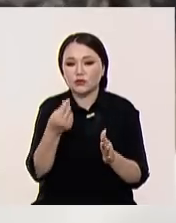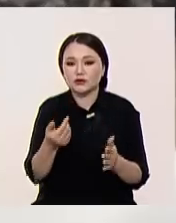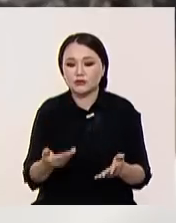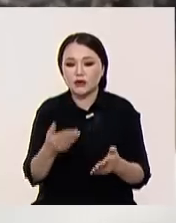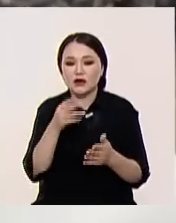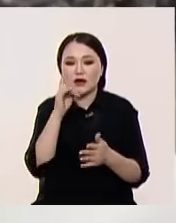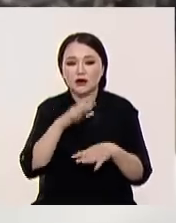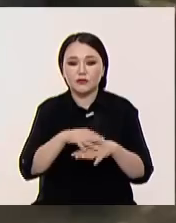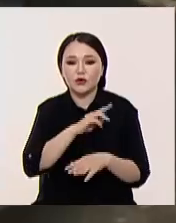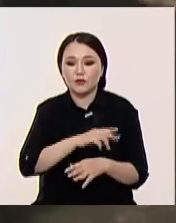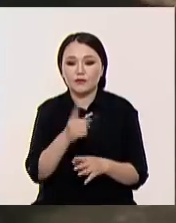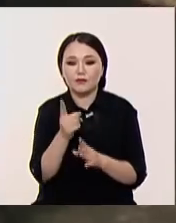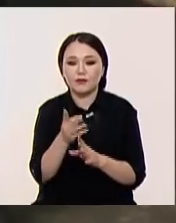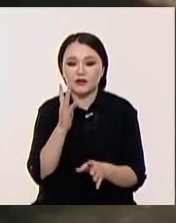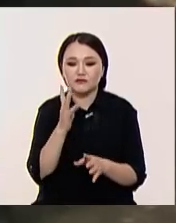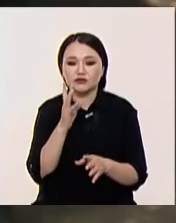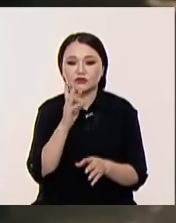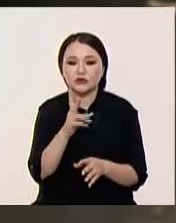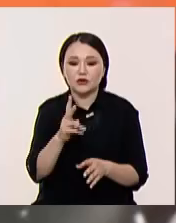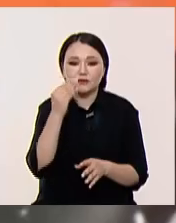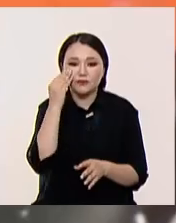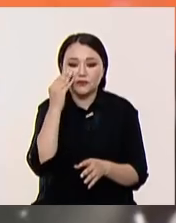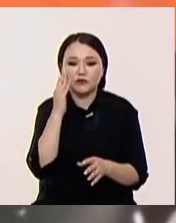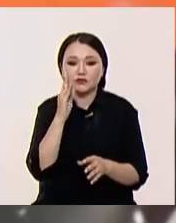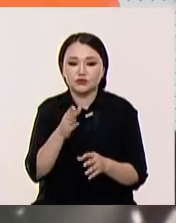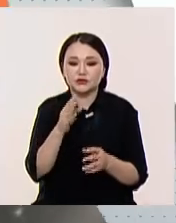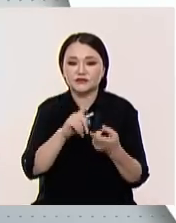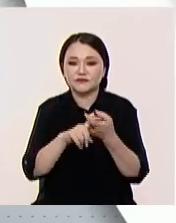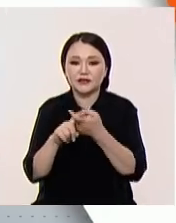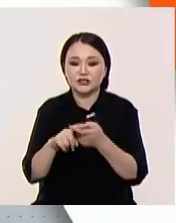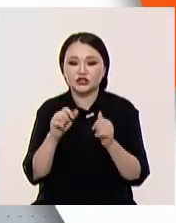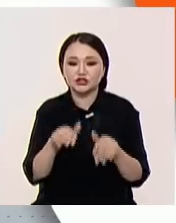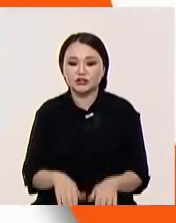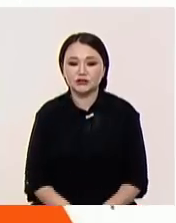Әкімдердің жұмысы бірінші кезекте кімдердің пікіріне қарап бағаланады?